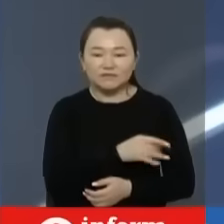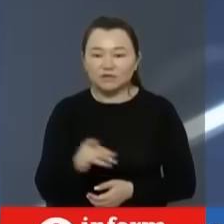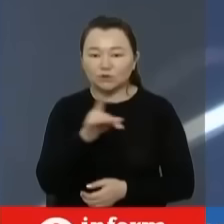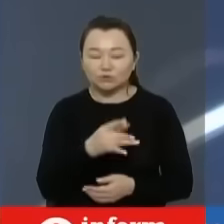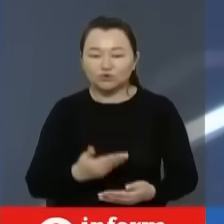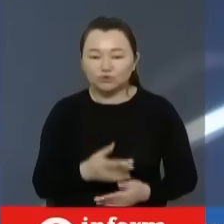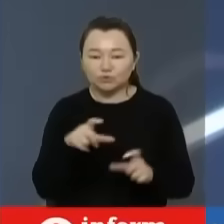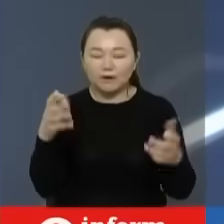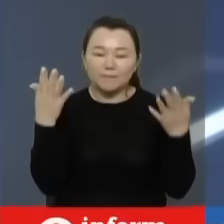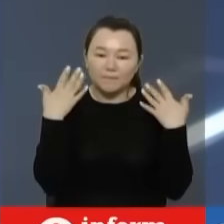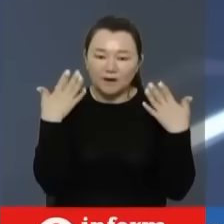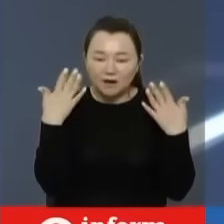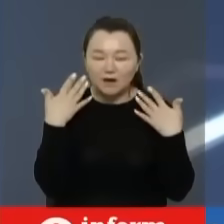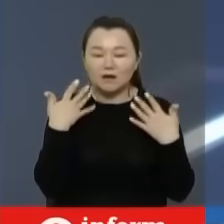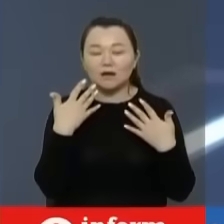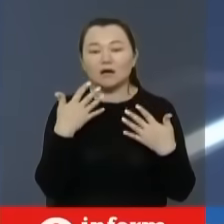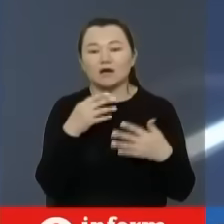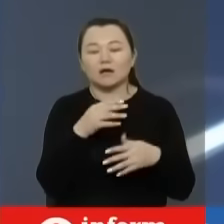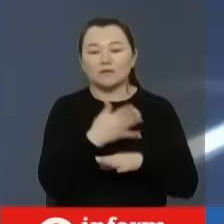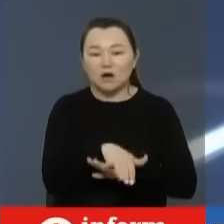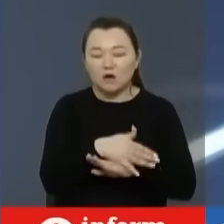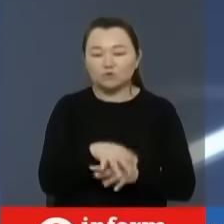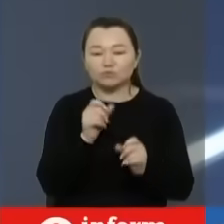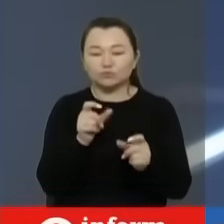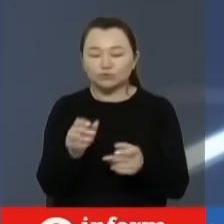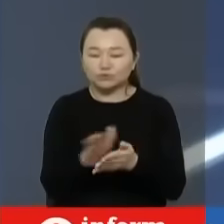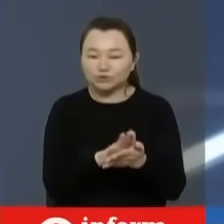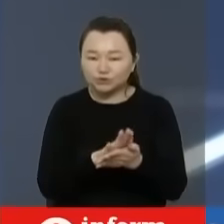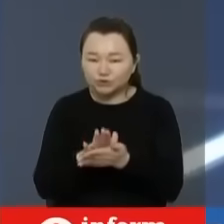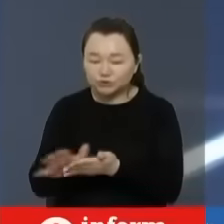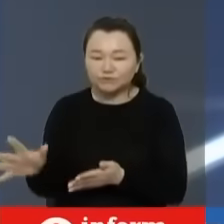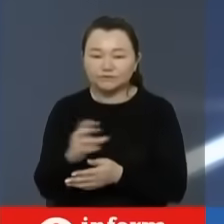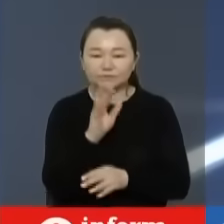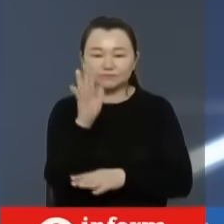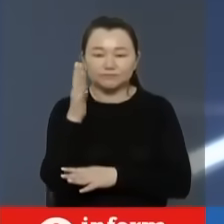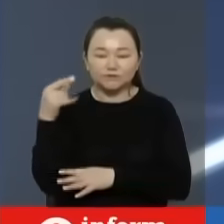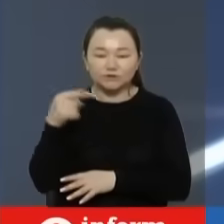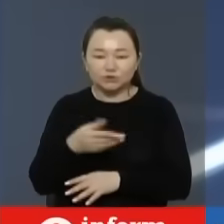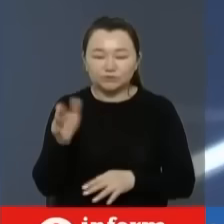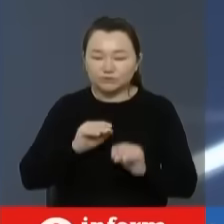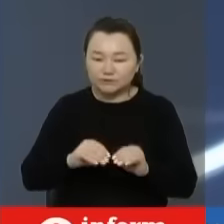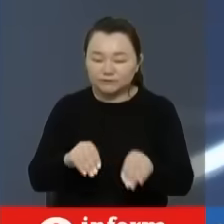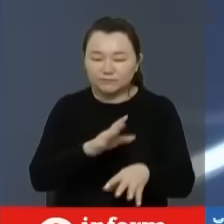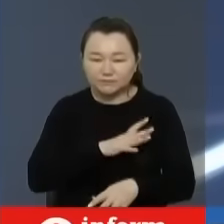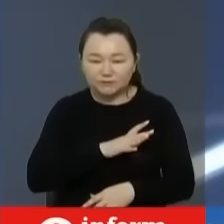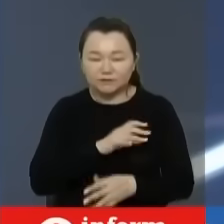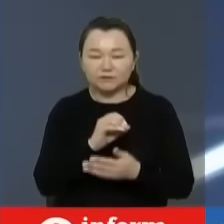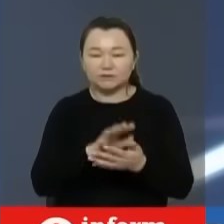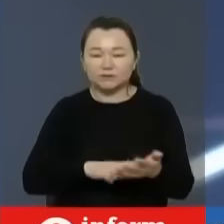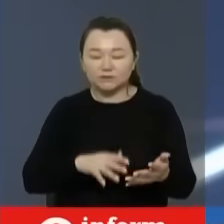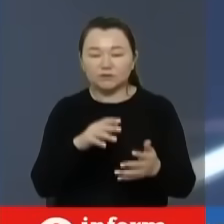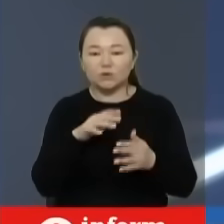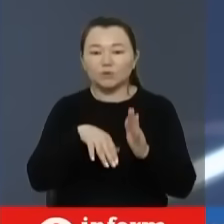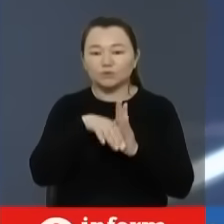тұрғындар саябақтарды, көшелерді күл қоқыстан тазартып, мыңдаған түп тал екті. Туған өлкені түлетуге арналған